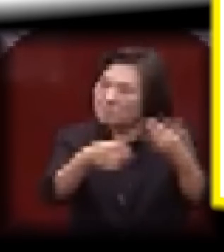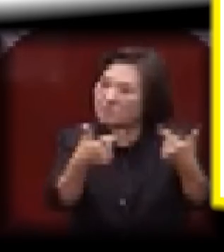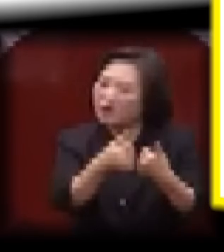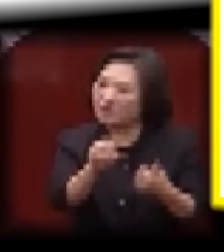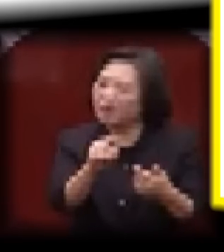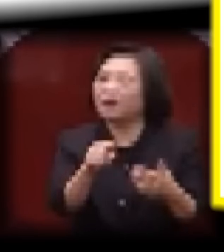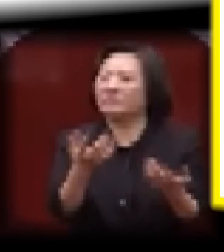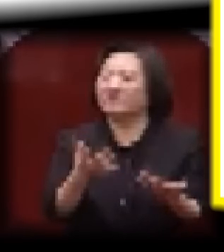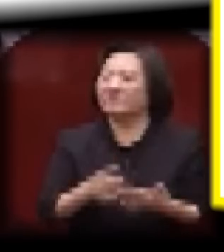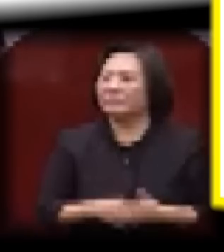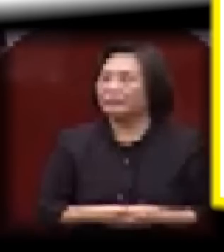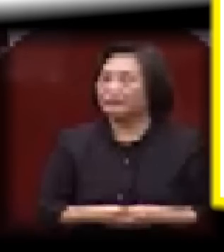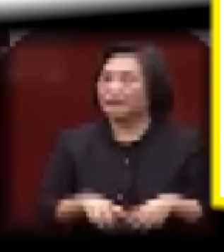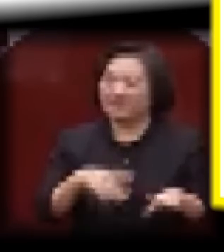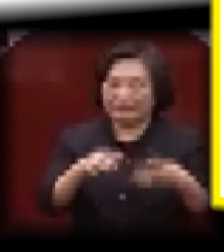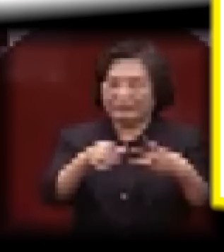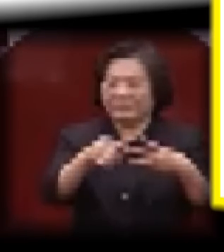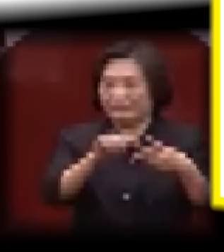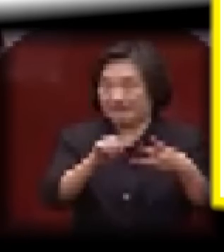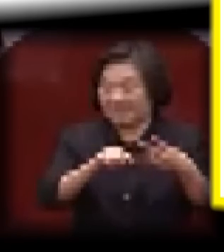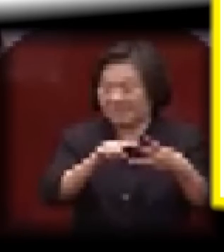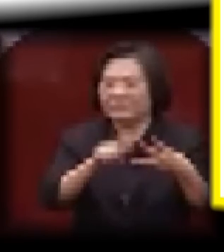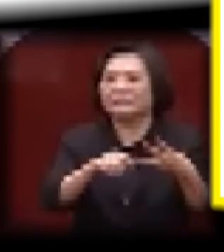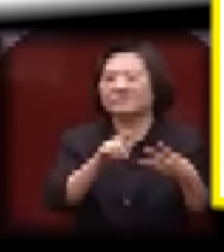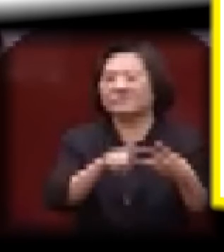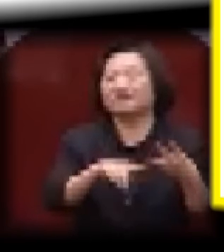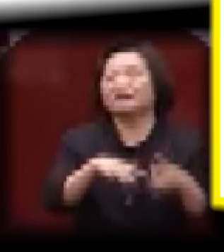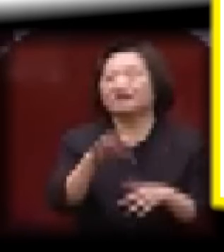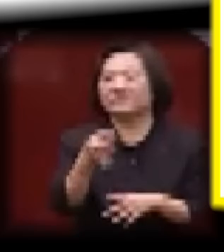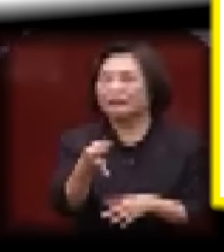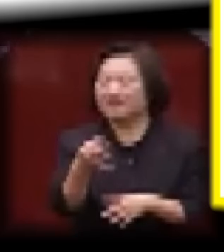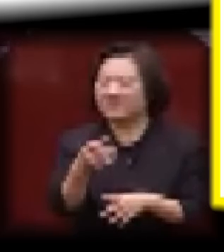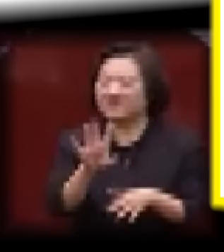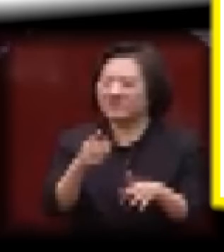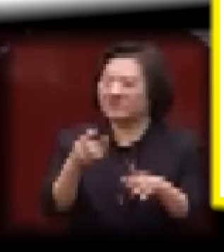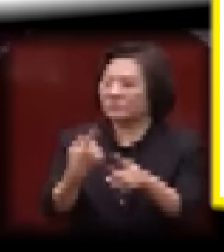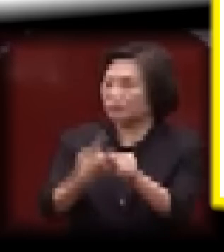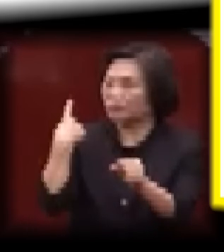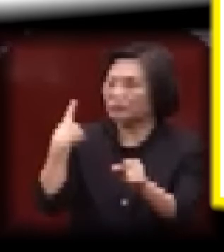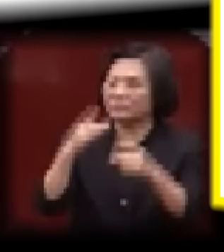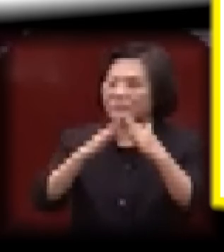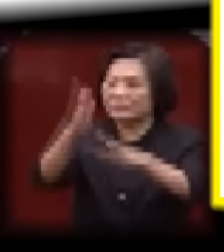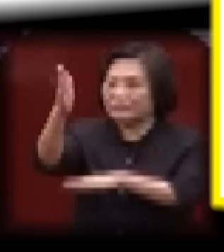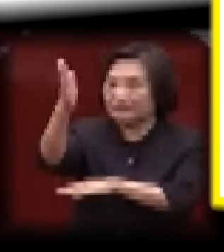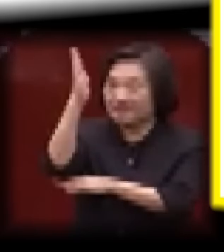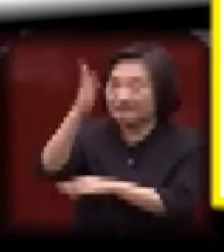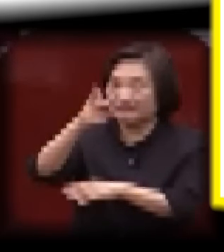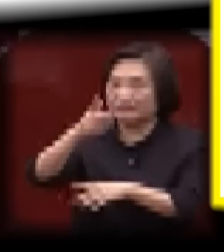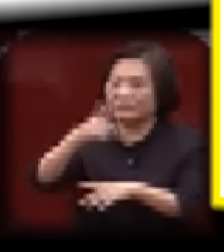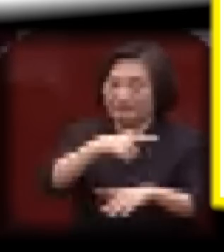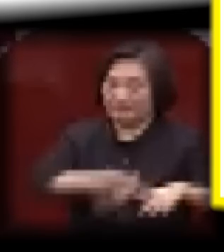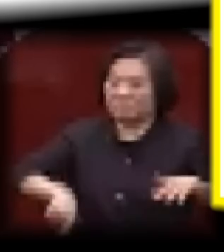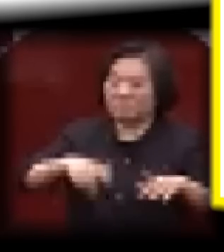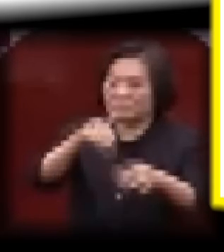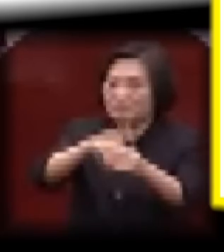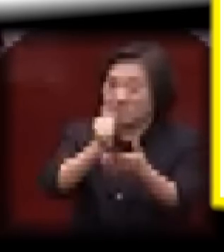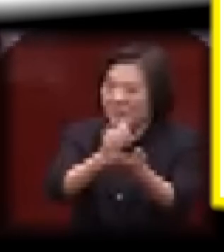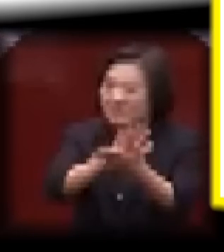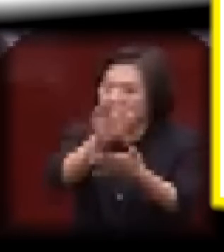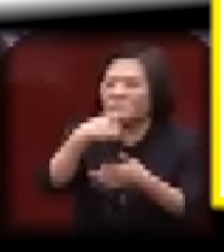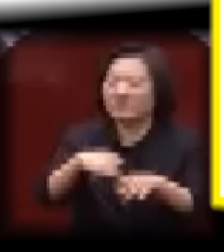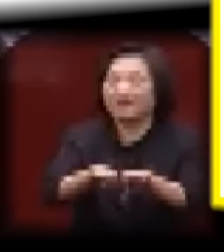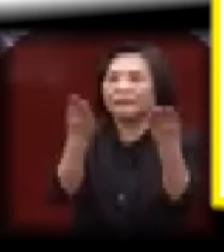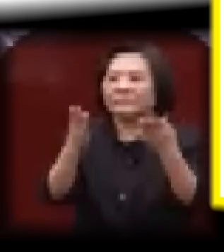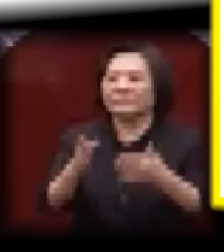所谓的规格标跟价格标我们当时还设定是在去年的这个市长选举之后才进行，而且当时我就